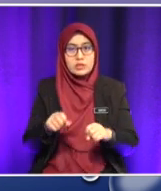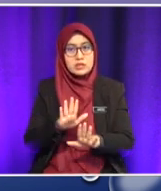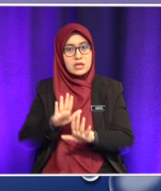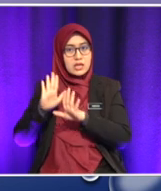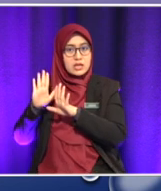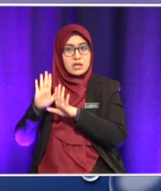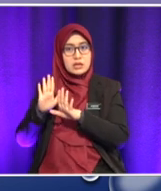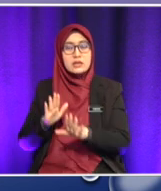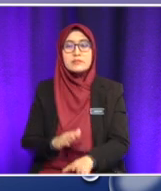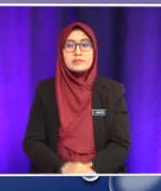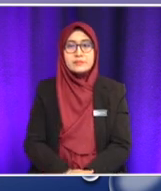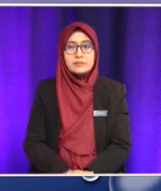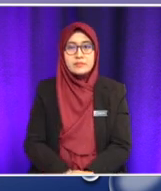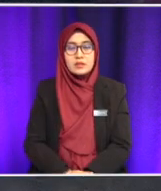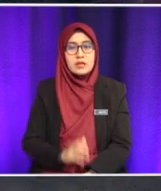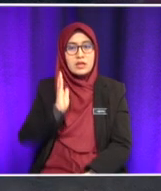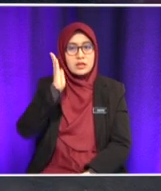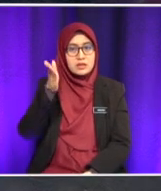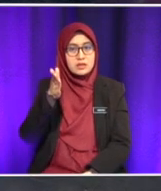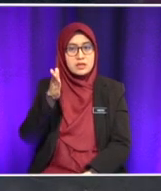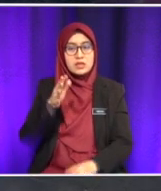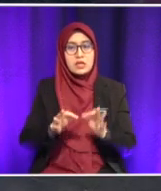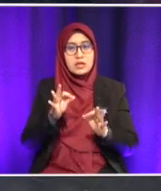kepada negara kita